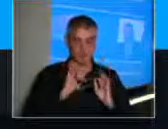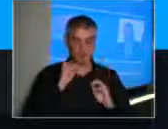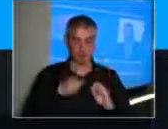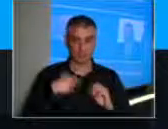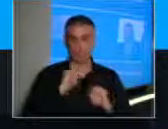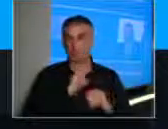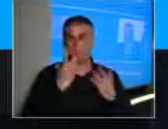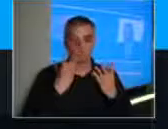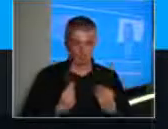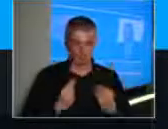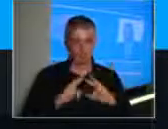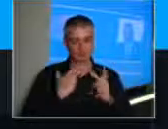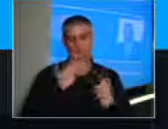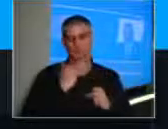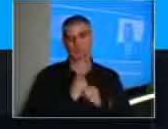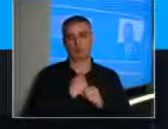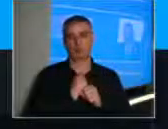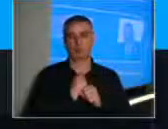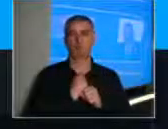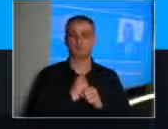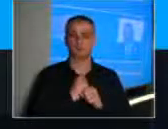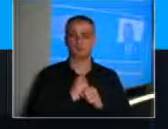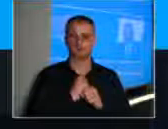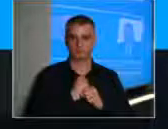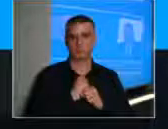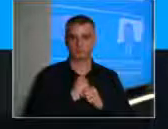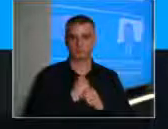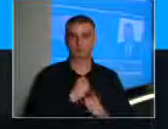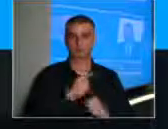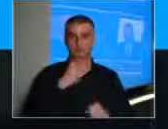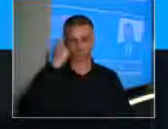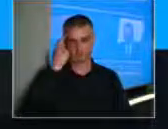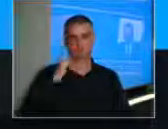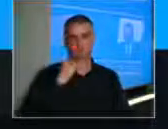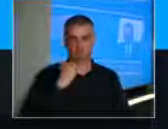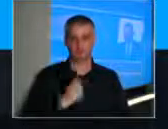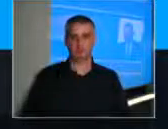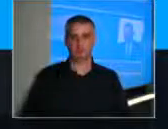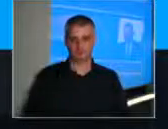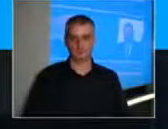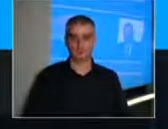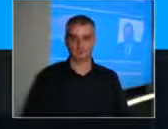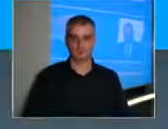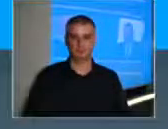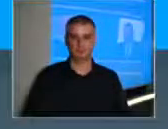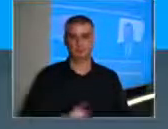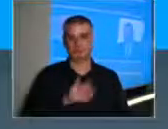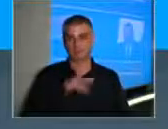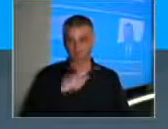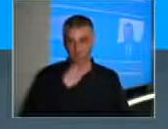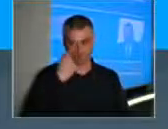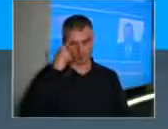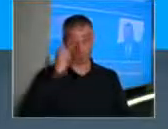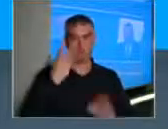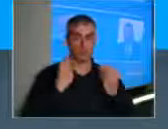להיות הכי טוב, הציבור הישראלי עושה את זה. והקמפיין הזה נחמד. ויכול להיות, בסדר, יכול להיות שאם נתניהו לא יזכה לאמון, אז אתה גם תגיד